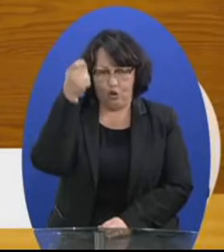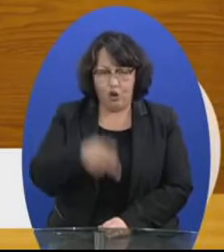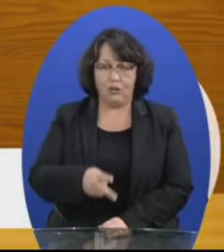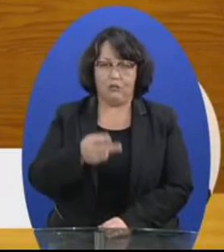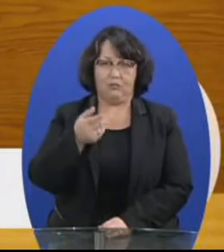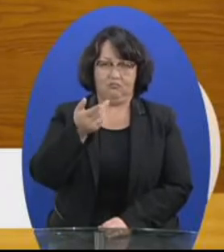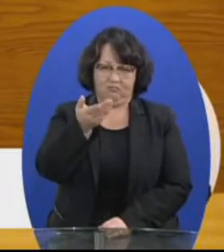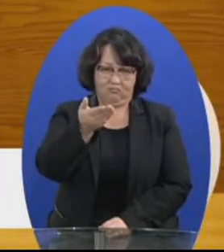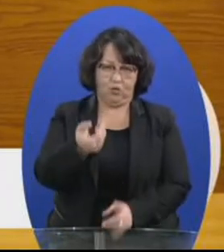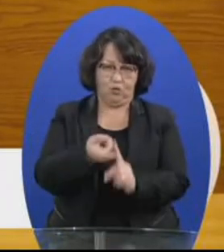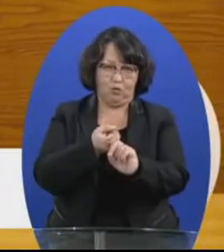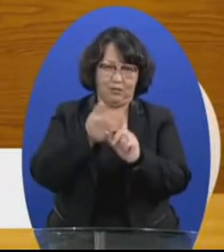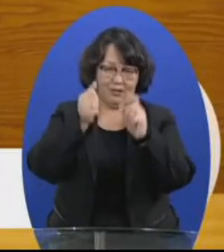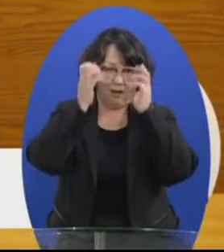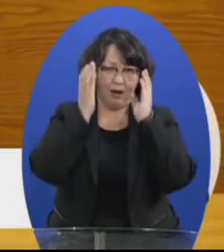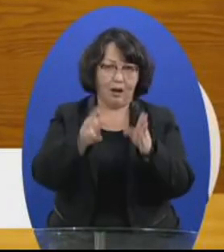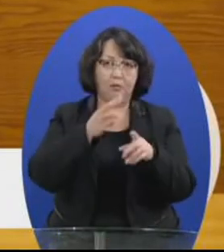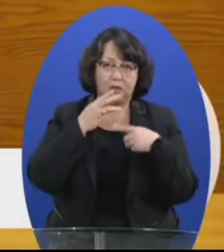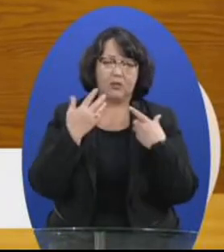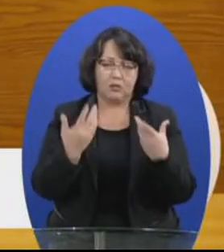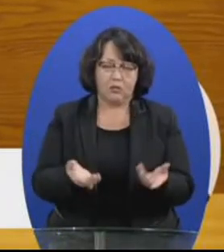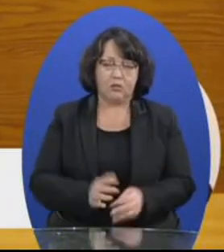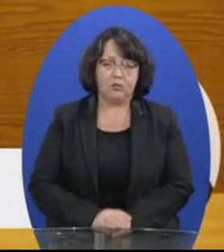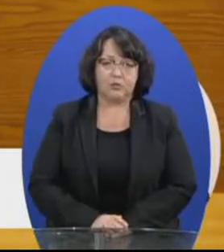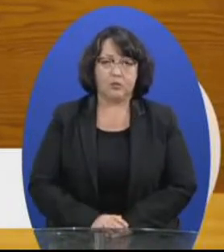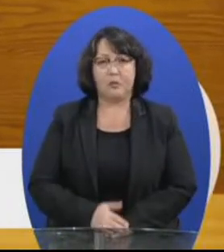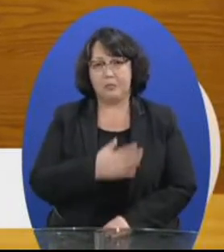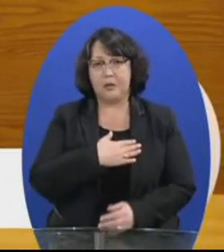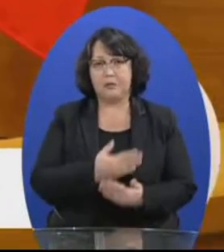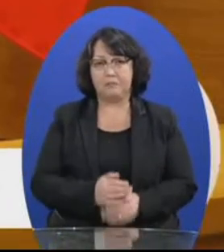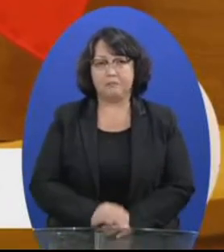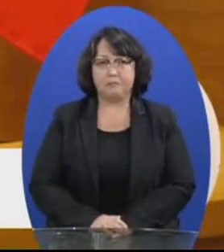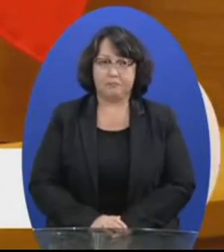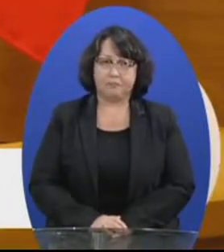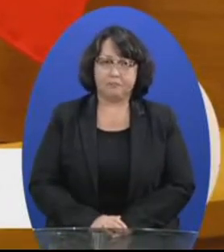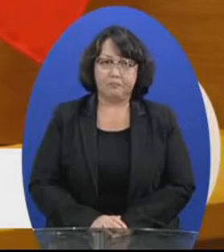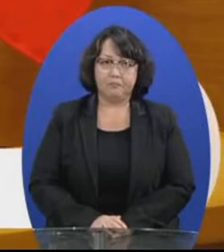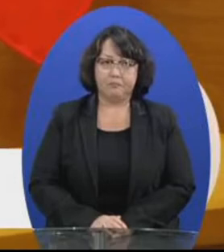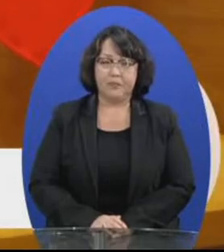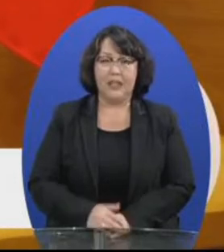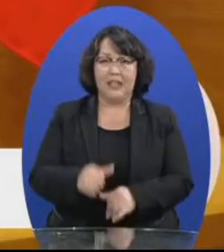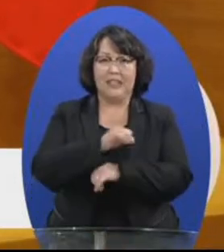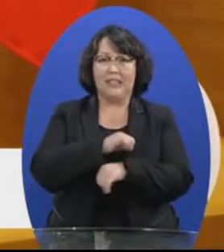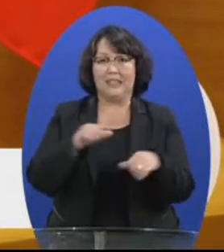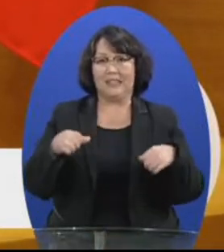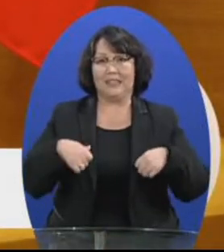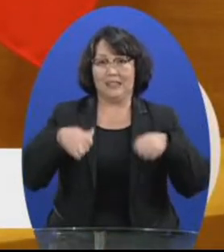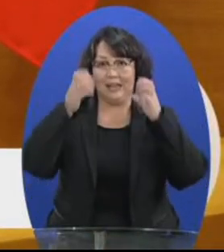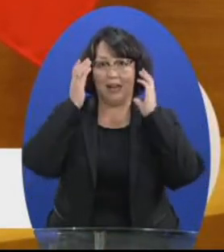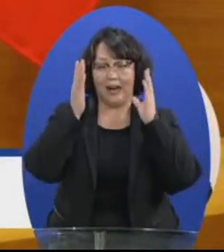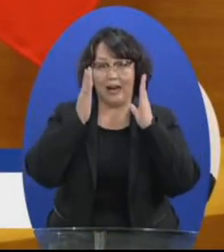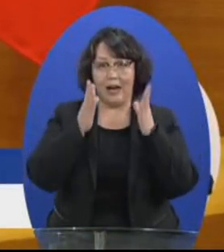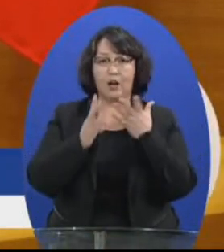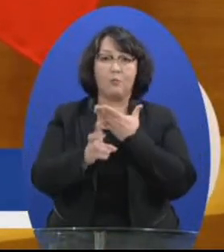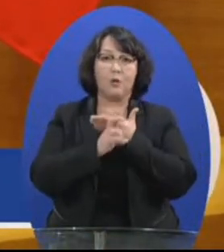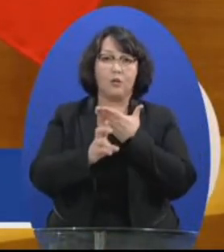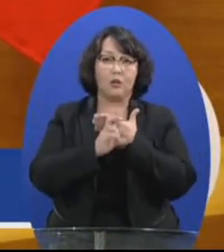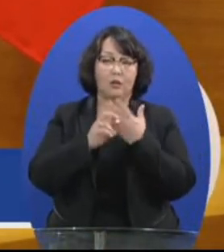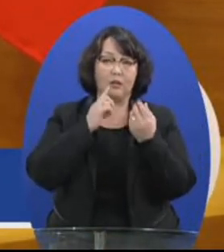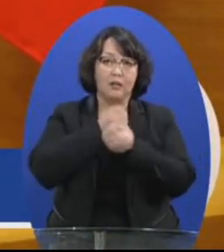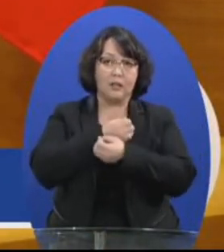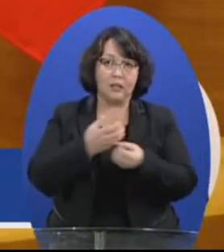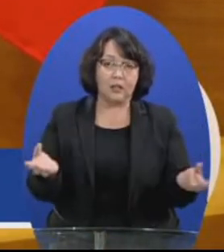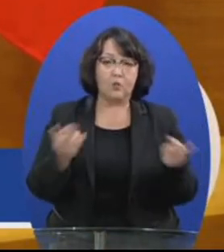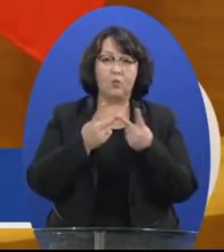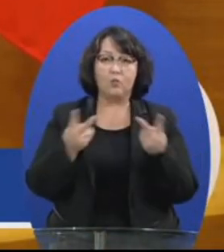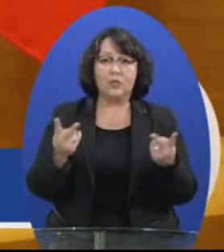гэж анхааруулж мэдээлэл гаргаж байна. За ингэж. За ард иргэдэд бас анхааруулах сэрэмжлүүлгийг үндэсний аюулгүй